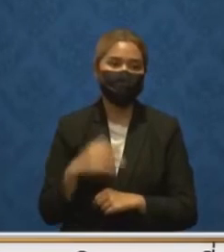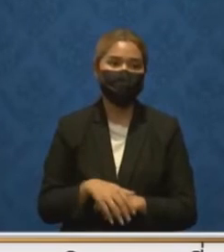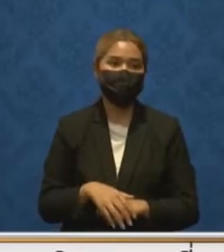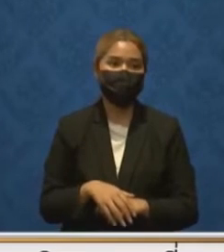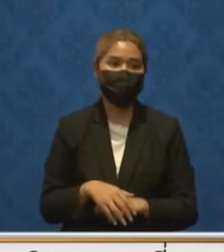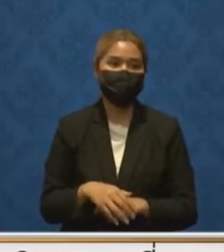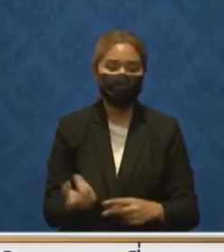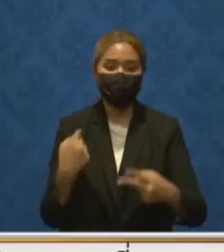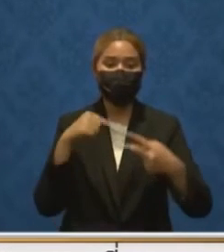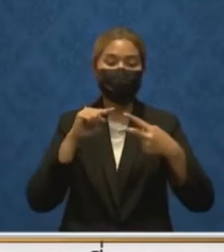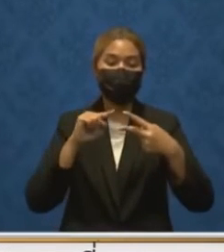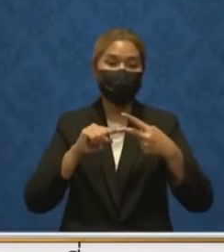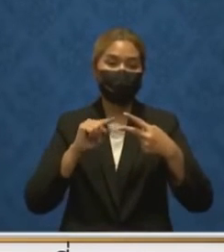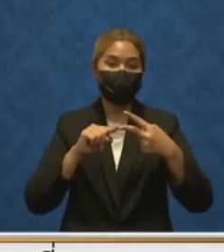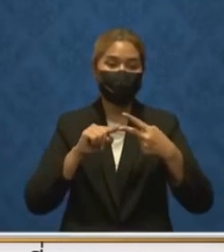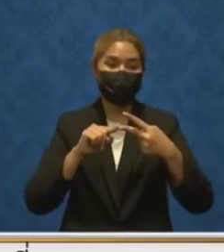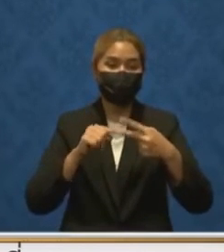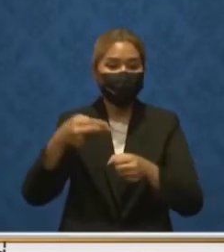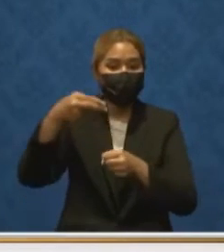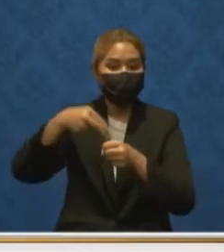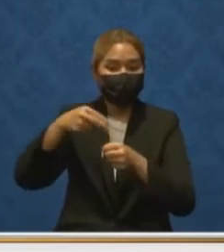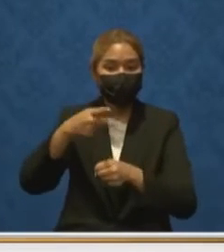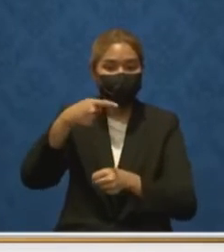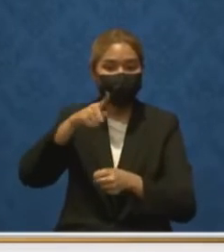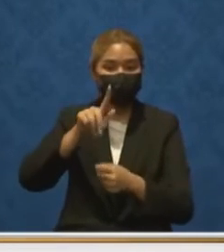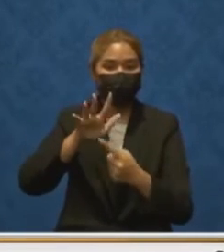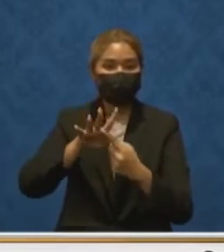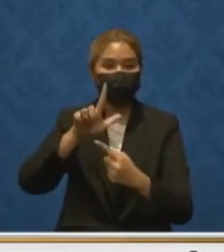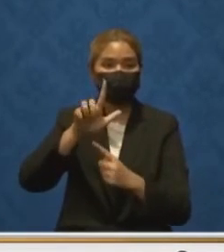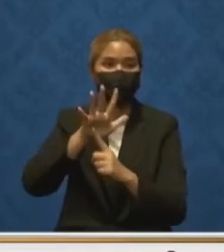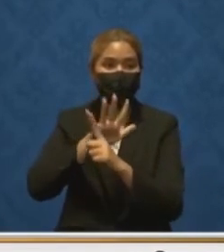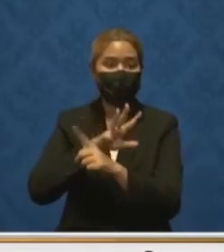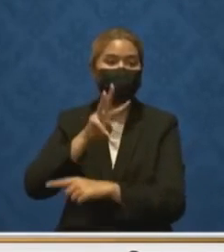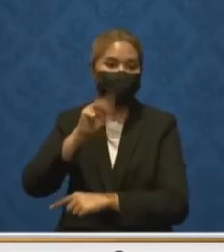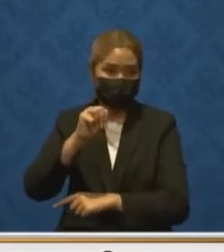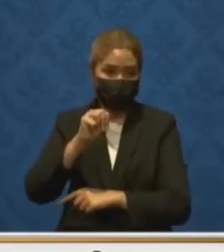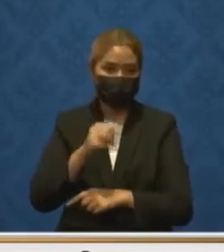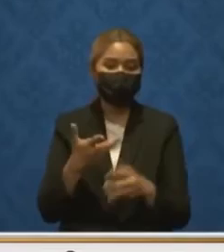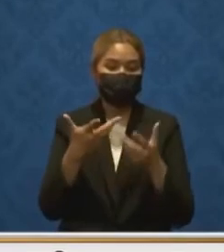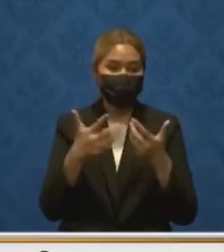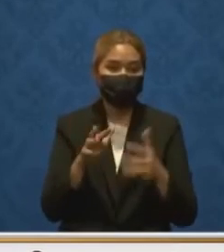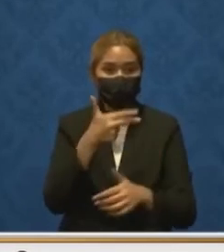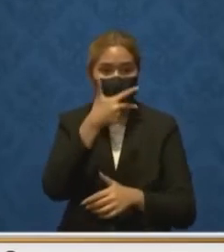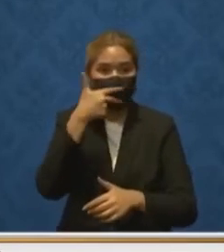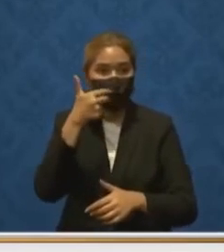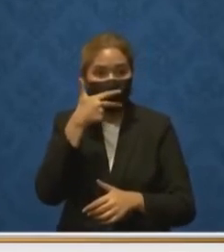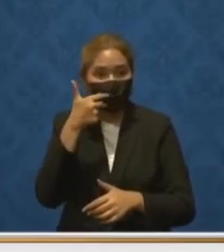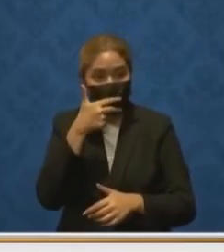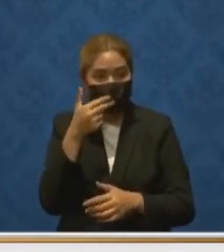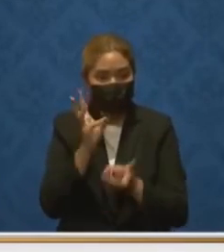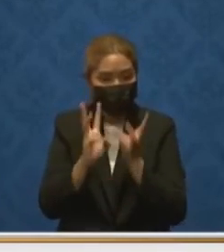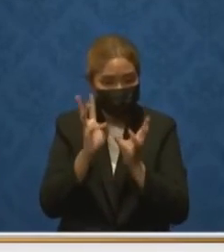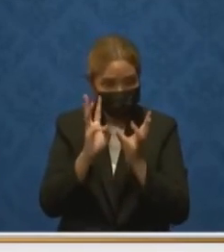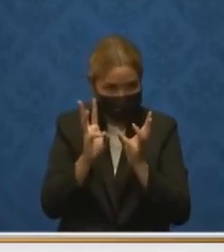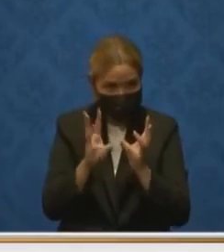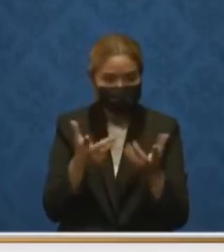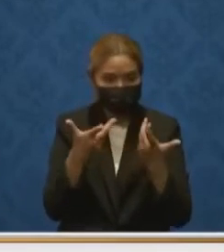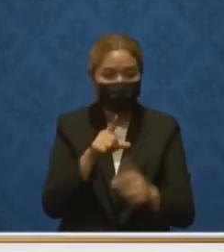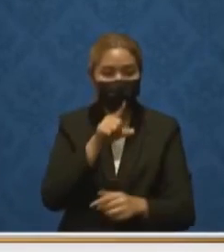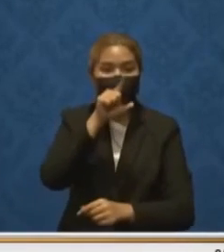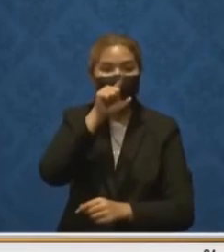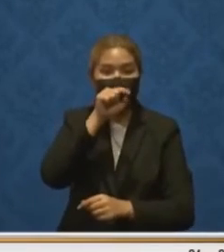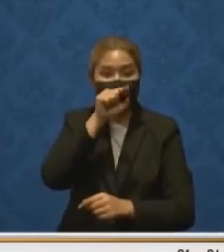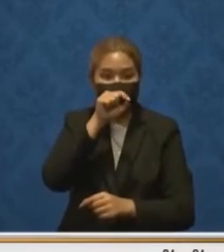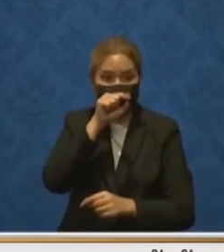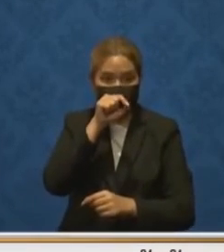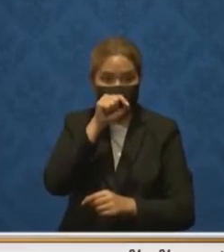มปามอย่างที่ผมเรีนอันที่สามกลุ่มน้ำตาลสายและอันที่ 4 คือไก่แลรูปทั้งหมด